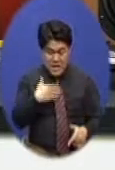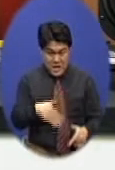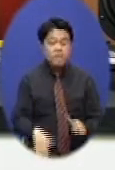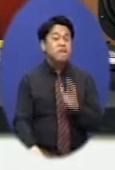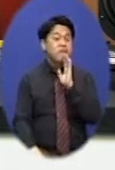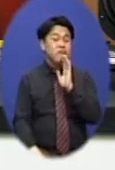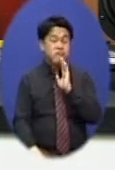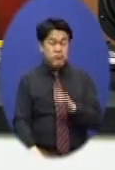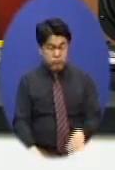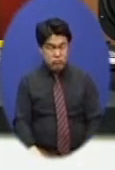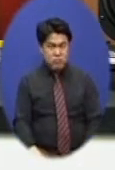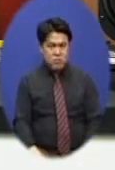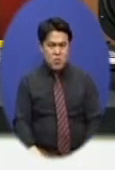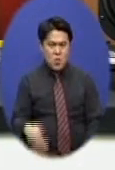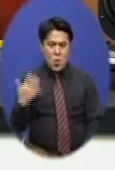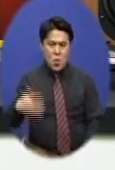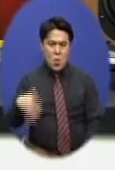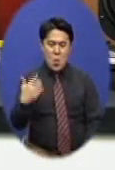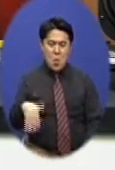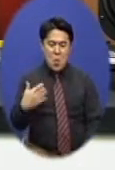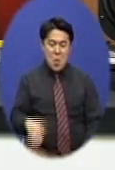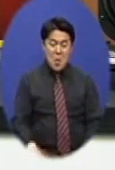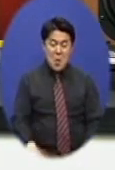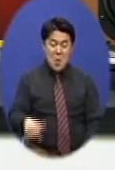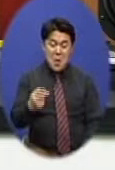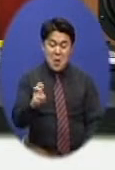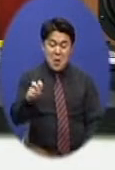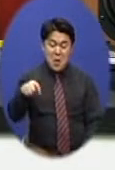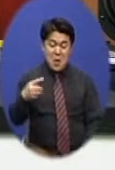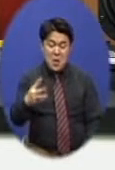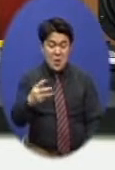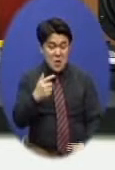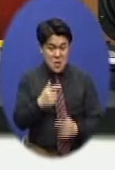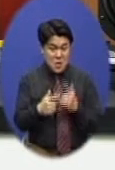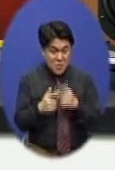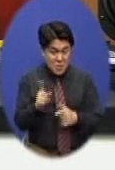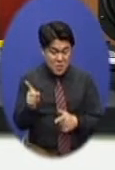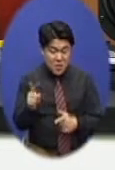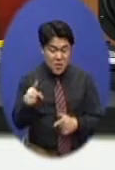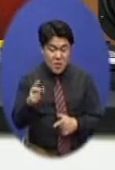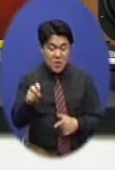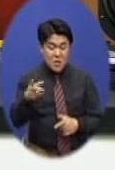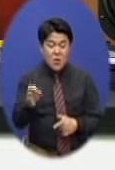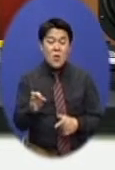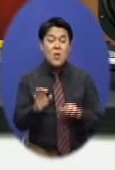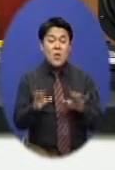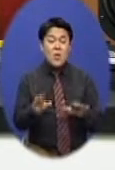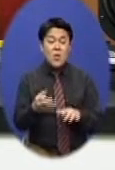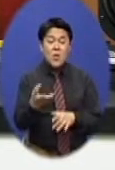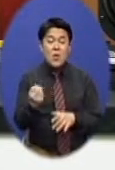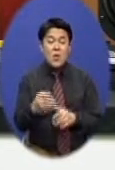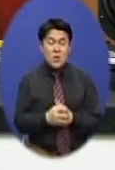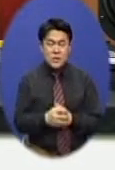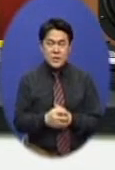알죠. 와, 대단하시다. 금솔 나무는? 네, 금송. 야, 금송은 어느 정도 갑니까? 지금